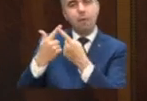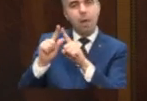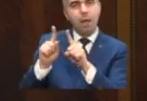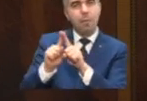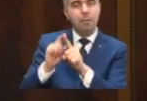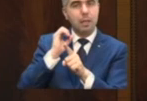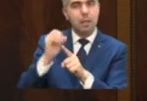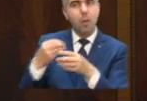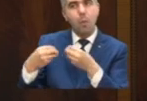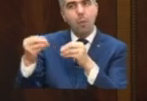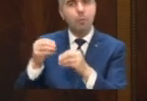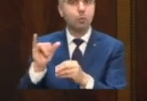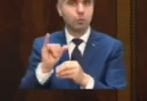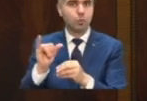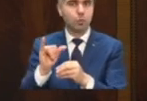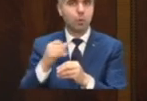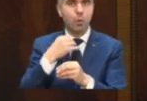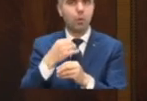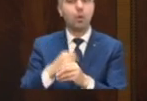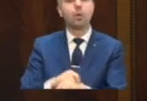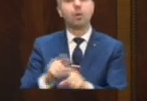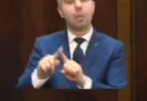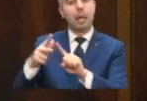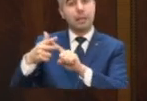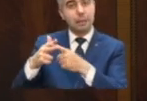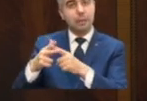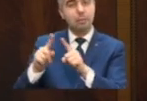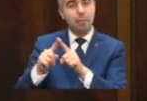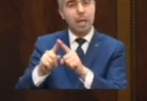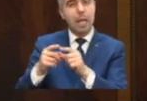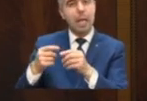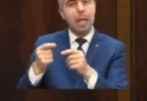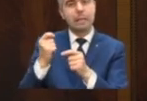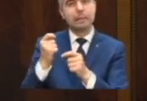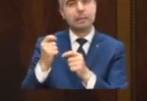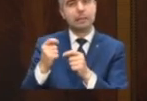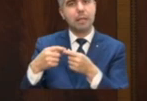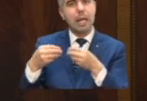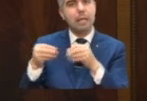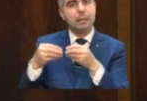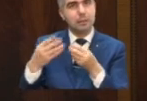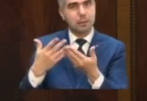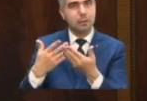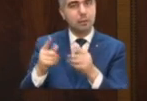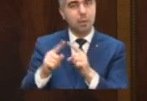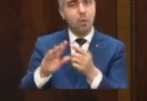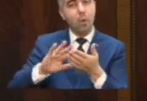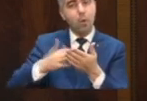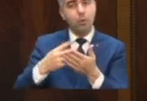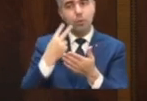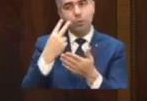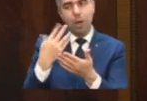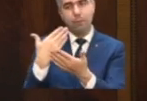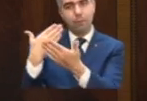وعندها مردوديه قليله؟ بحال دابا الا شفتي هذوك ورشات ديال التصنيع ديال الحديد لي فورج، دوك المعالجه السطحيه ديك تريتمون دو